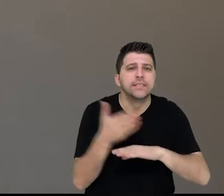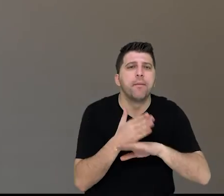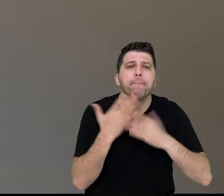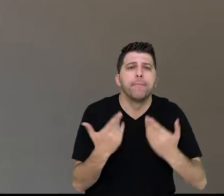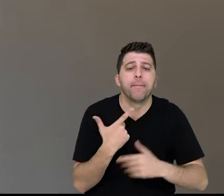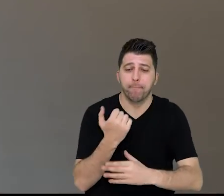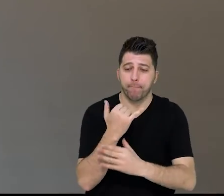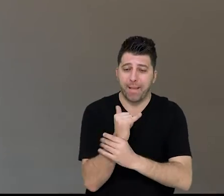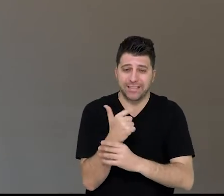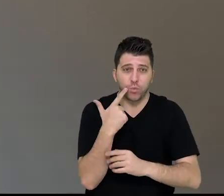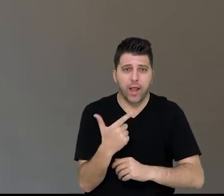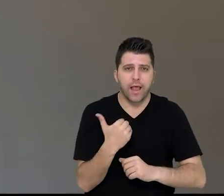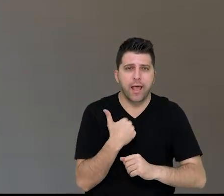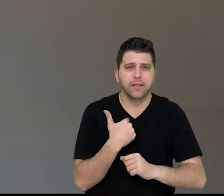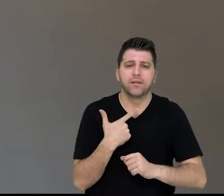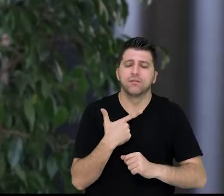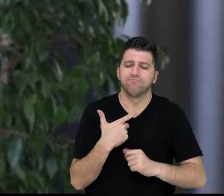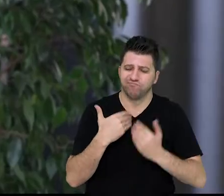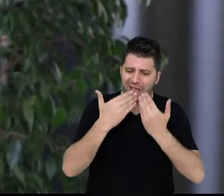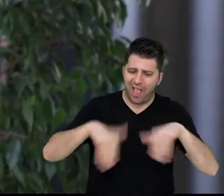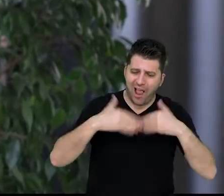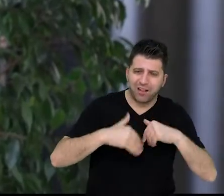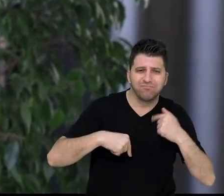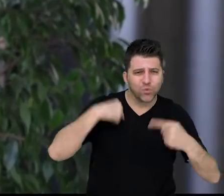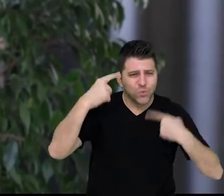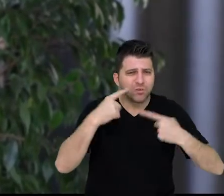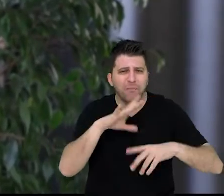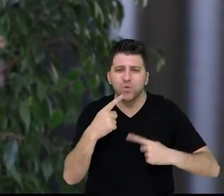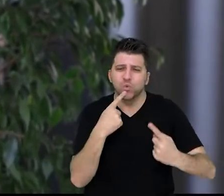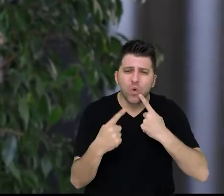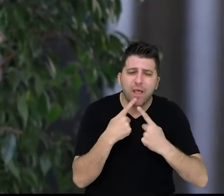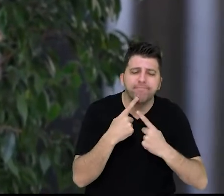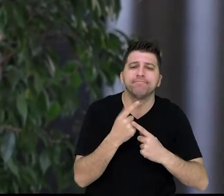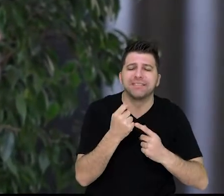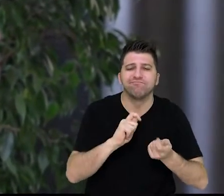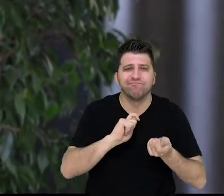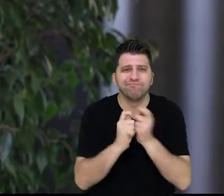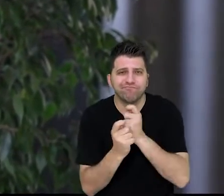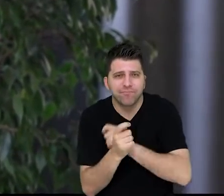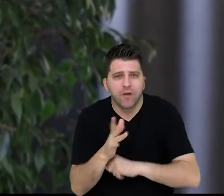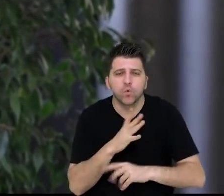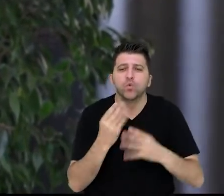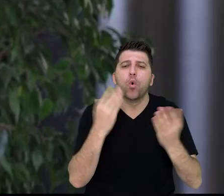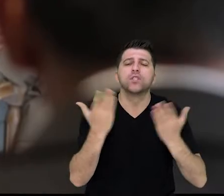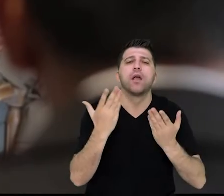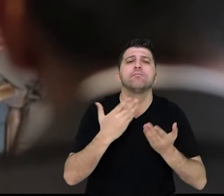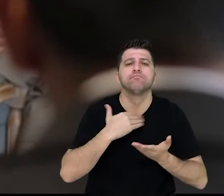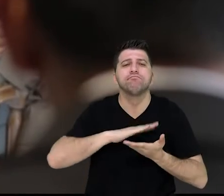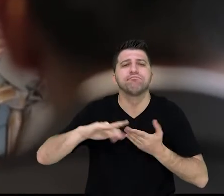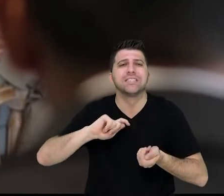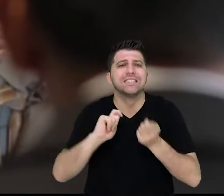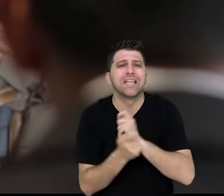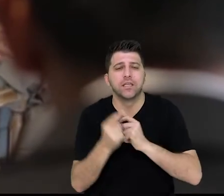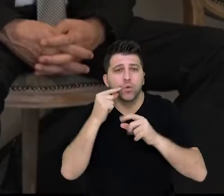mesleki anlamda kalıplaşmış yargıların söylem bakımından söylemlerinizi değiştirdiğimizde birçok şeyi değiştirebileceğimizi